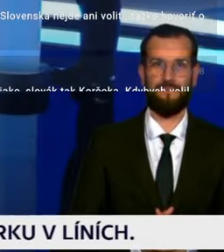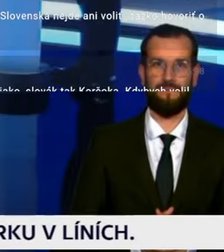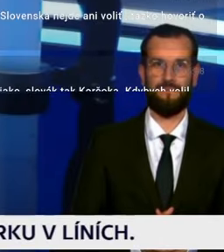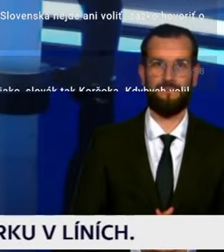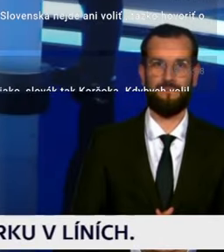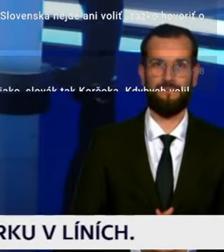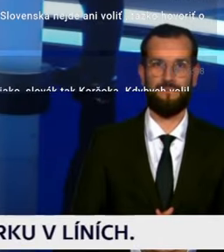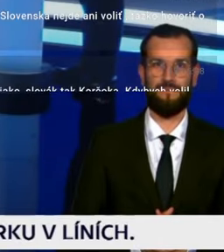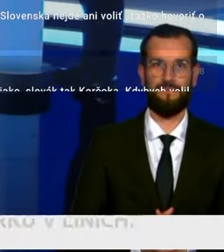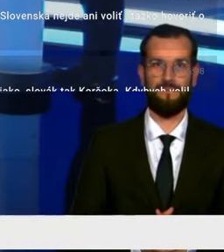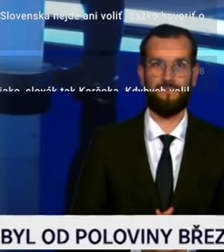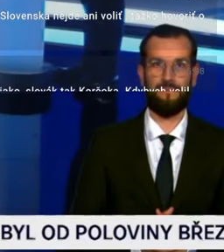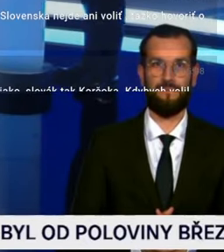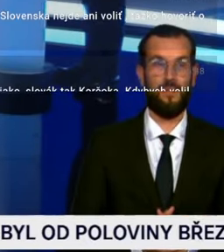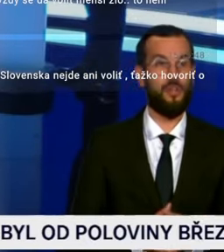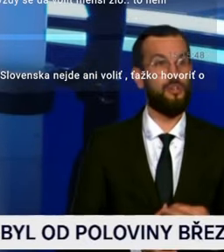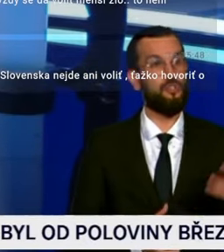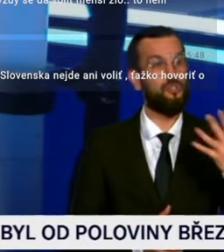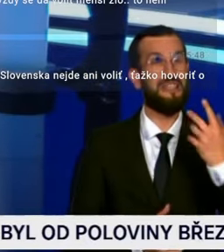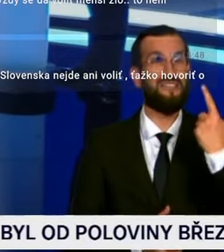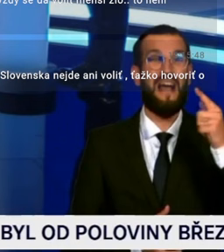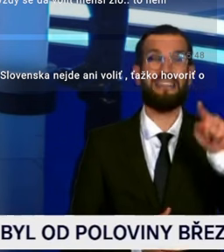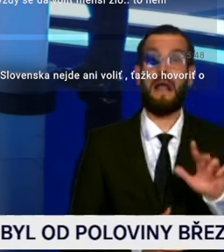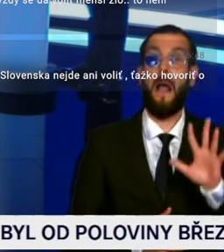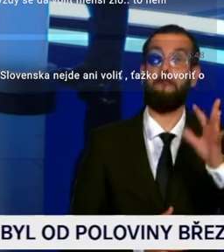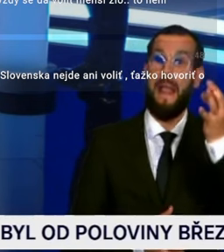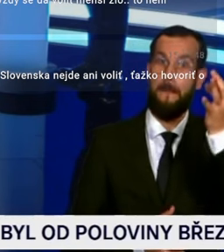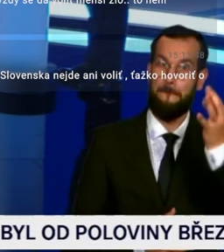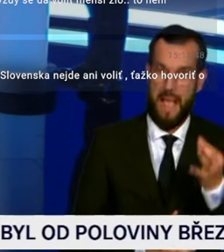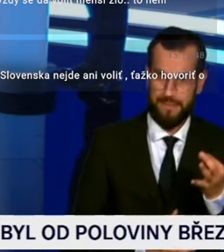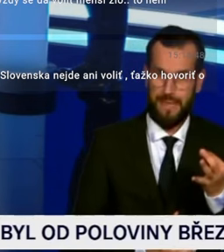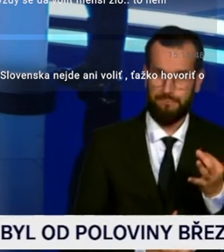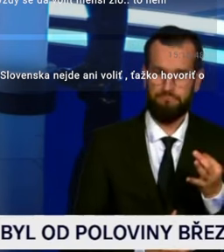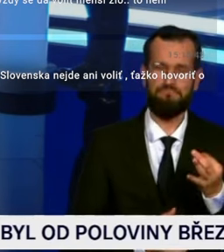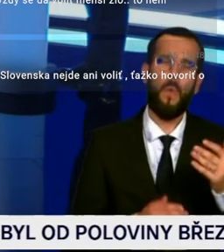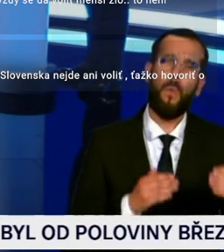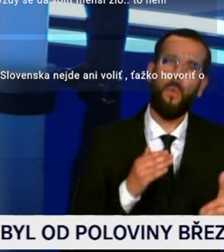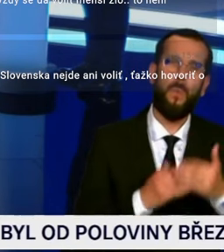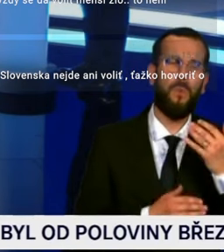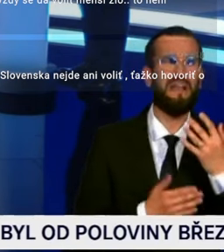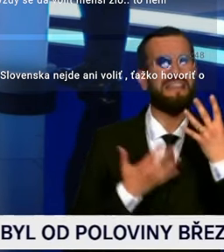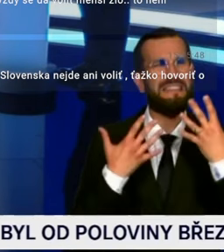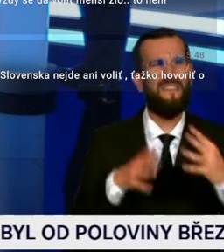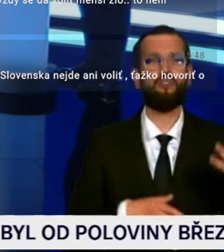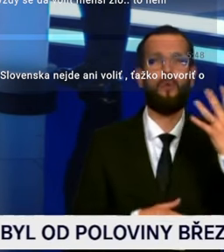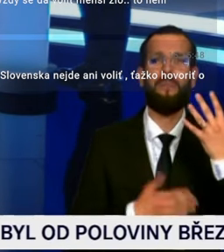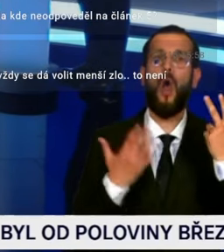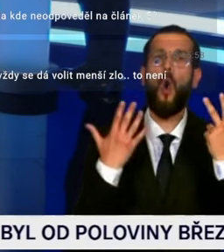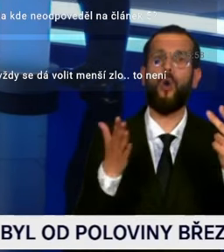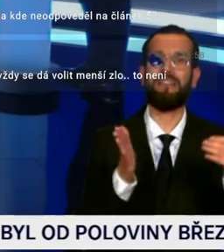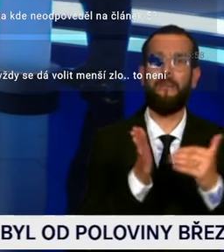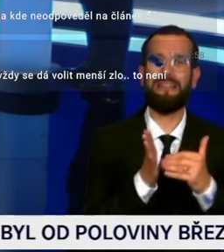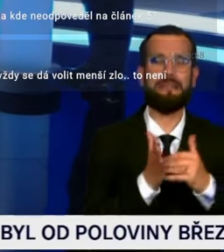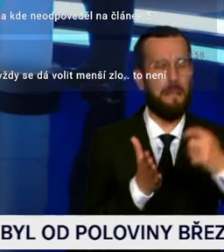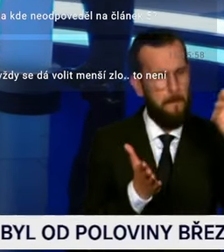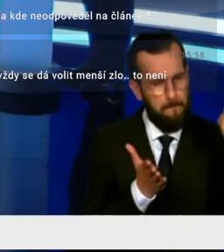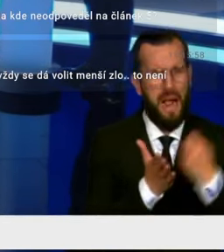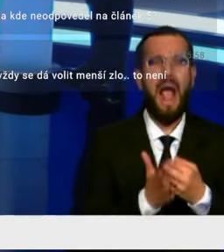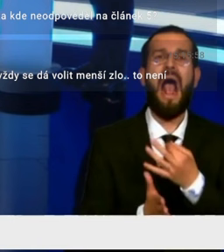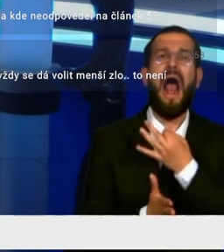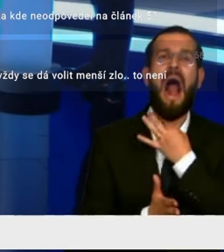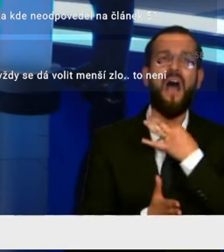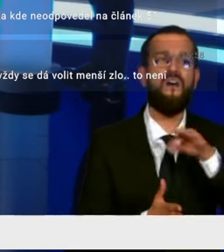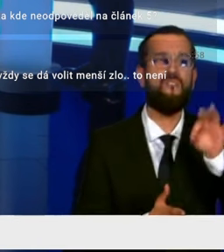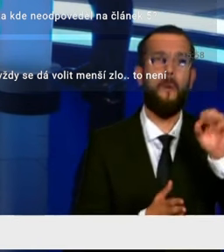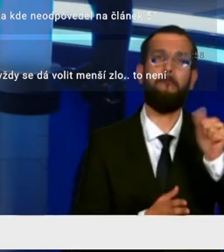večer 42,5 per a teda vyše 958 000 platných hlasov voličov v